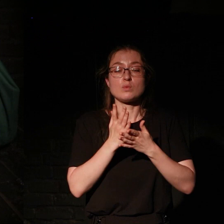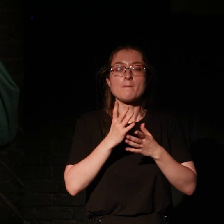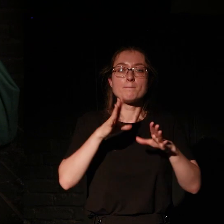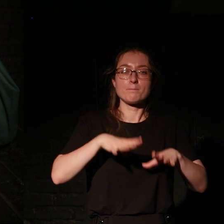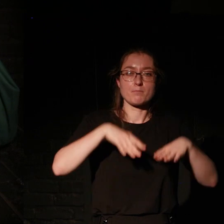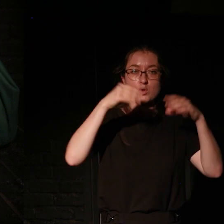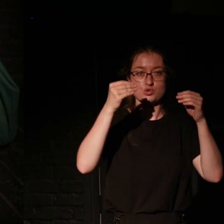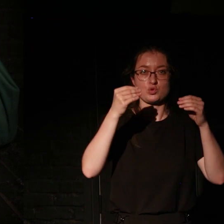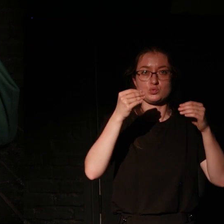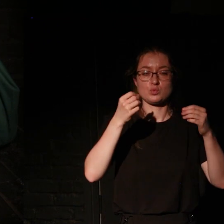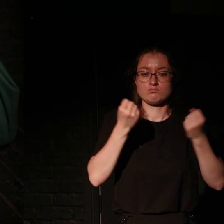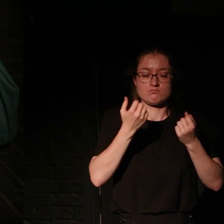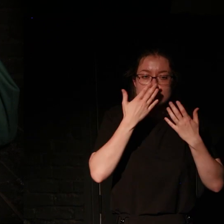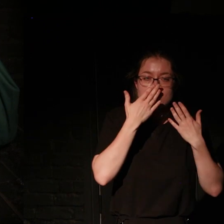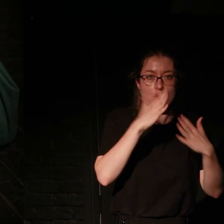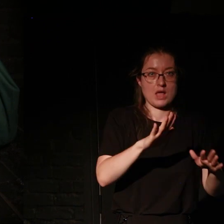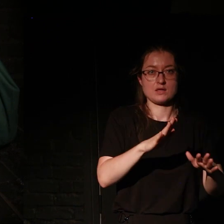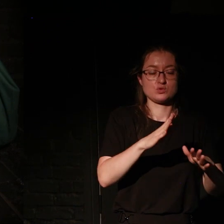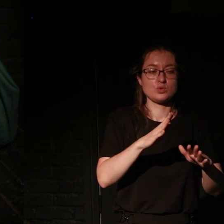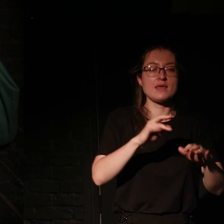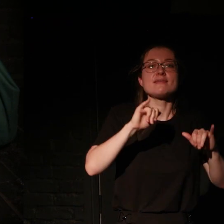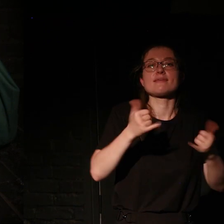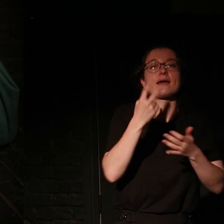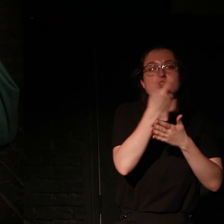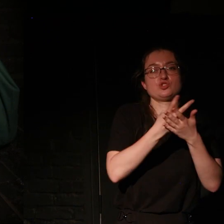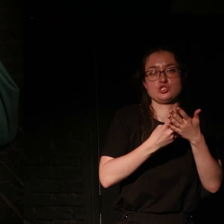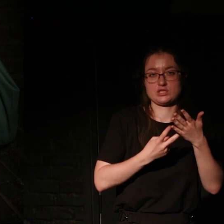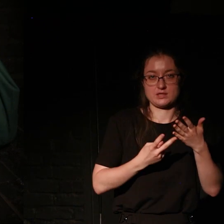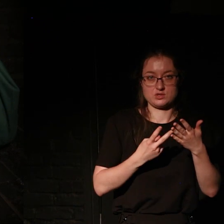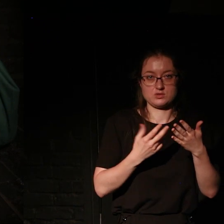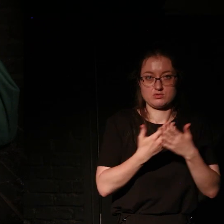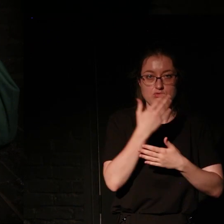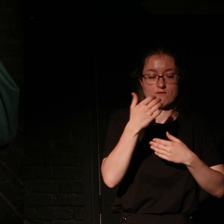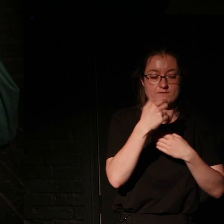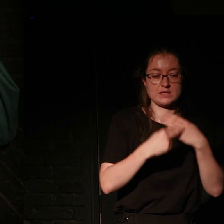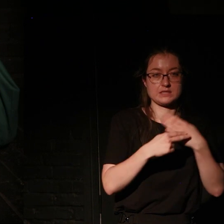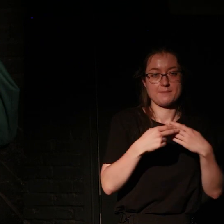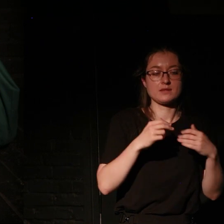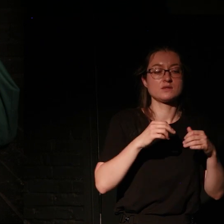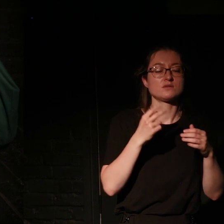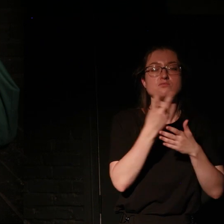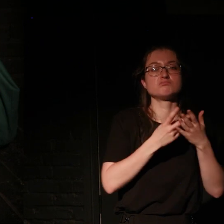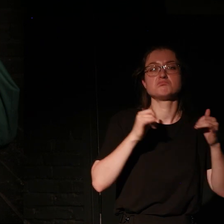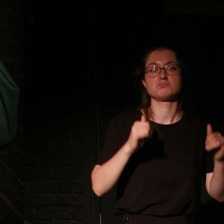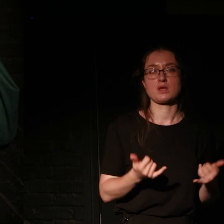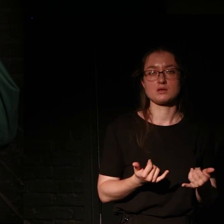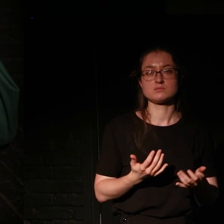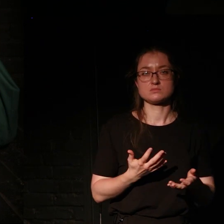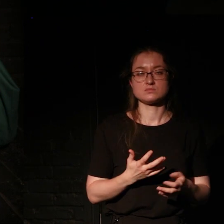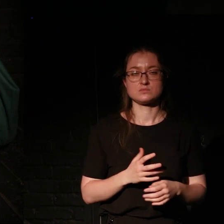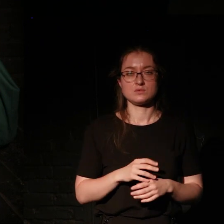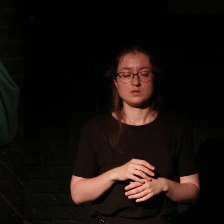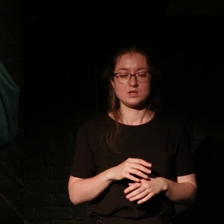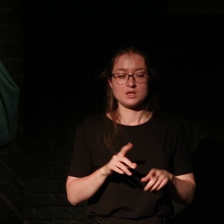pokazujący czytelnikowi, jak ma czytać ten Nowy Testament i właśnie